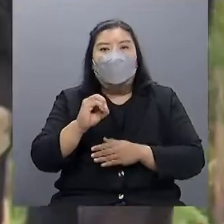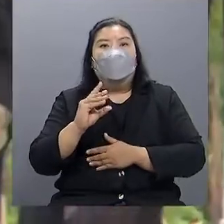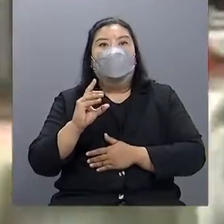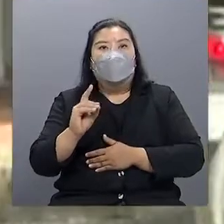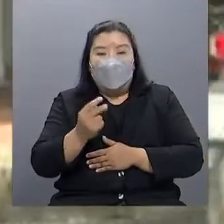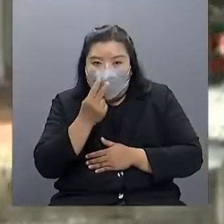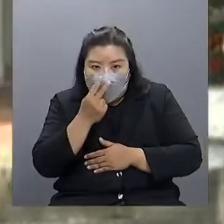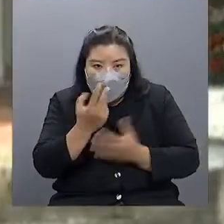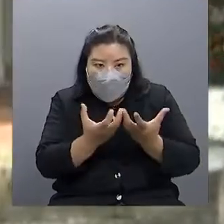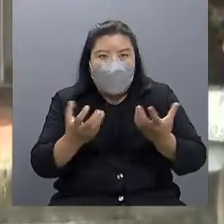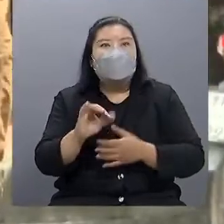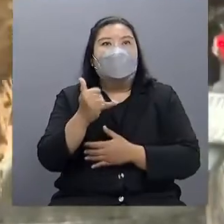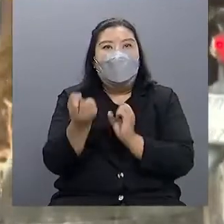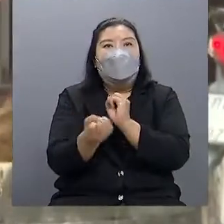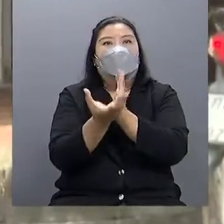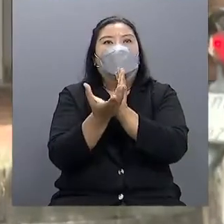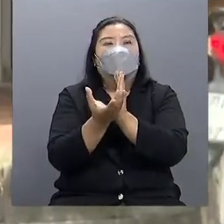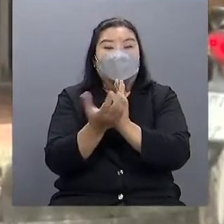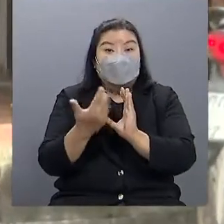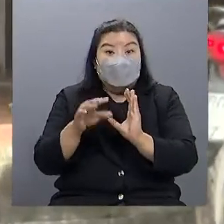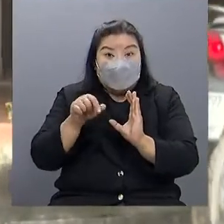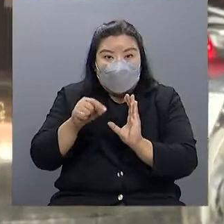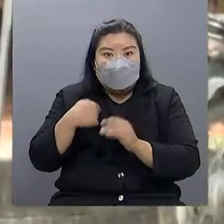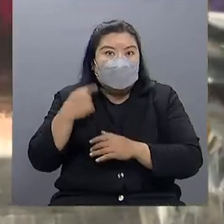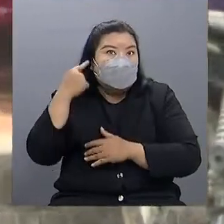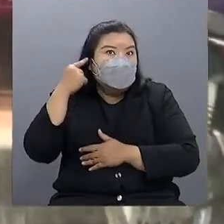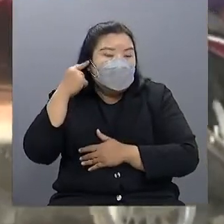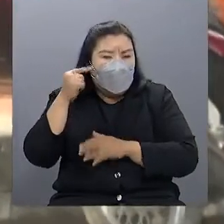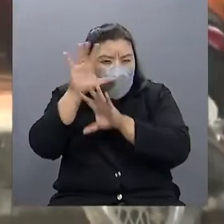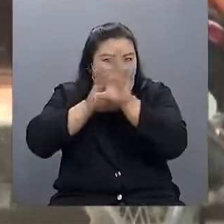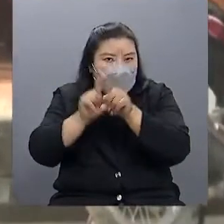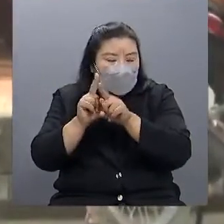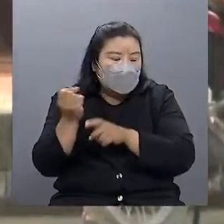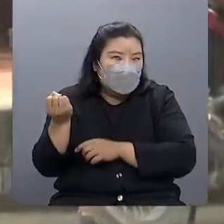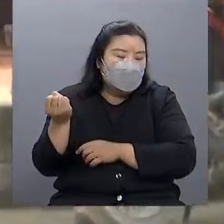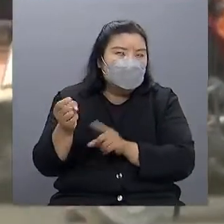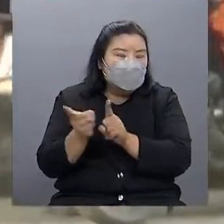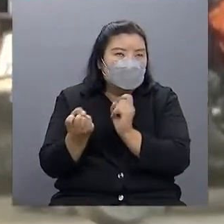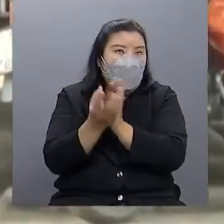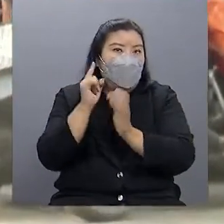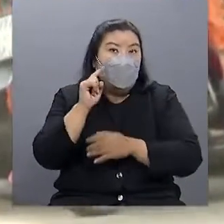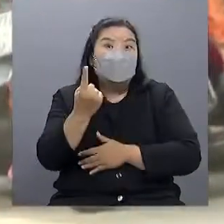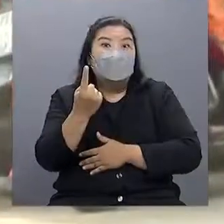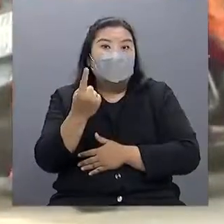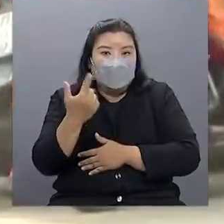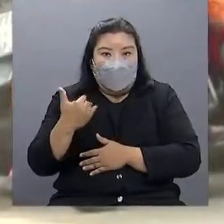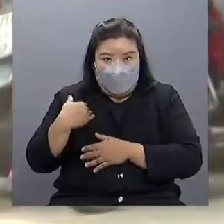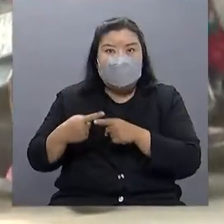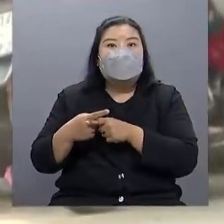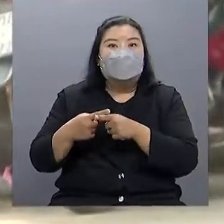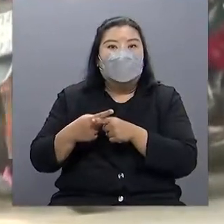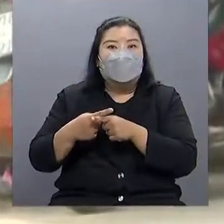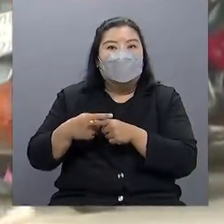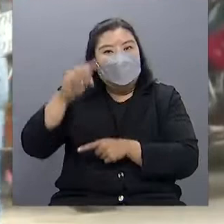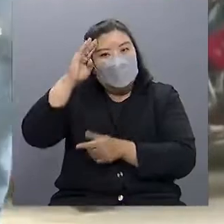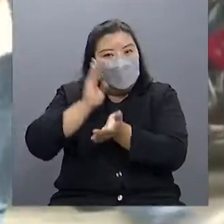ค่ะโดยระหว่างตรวจสอบก็เกิดเสียงดังคล้ายระเบิดขึ้น1ครั้งและมีรายงานว่ามีเจ้าหน้าที่ได้รับบาดเจ็บด้วยค่ะเบื้องต้นคาดว่าเป็นกลุ่ม